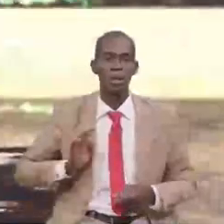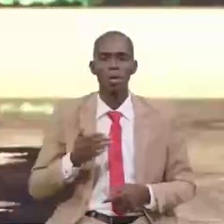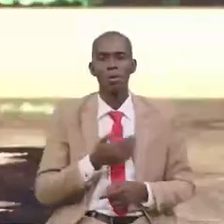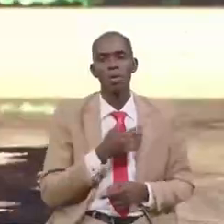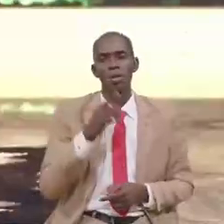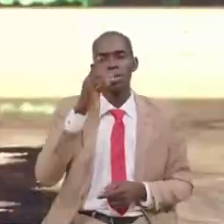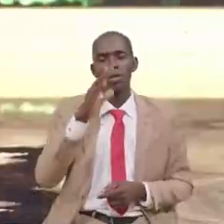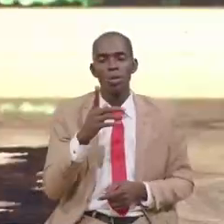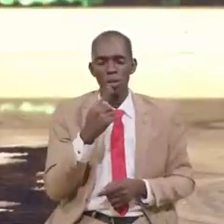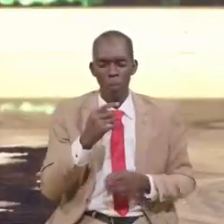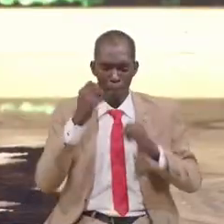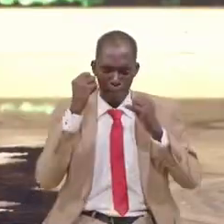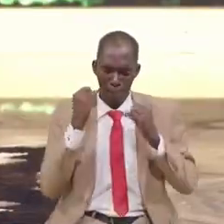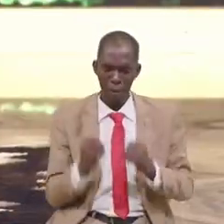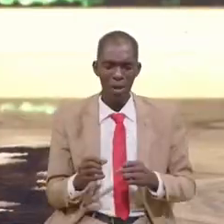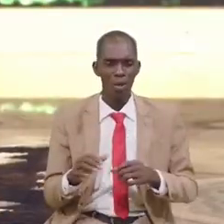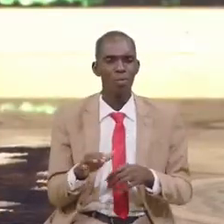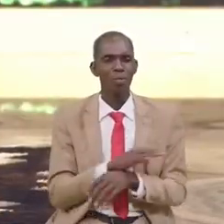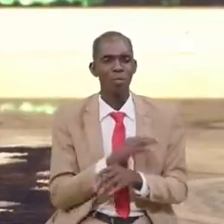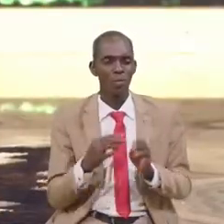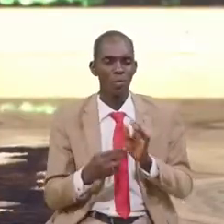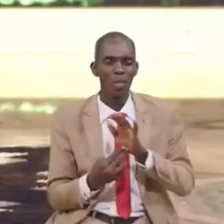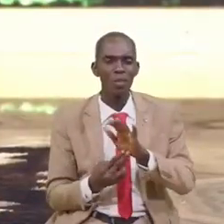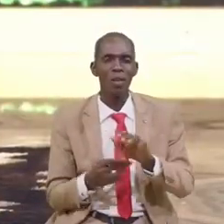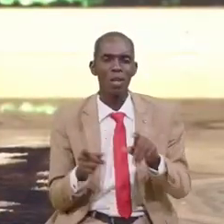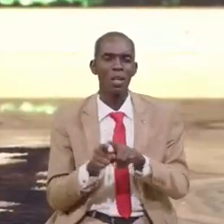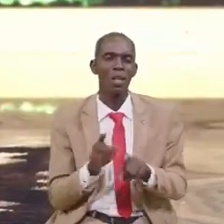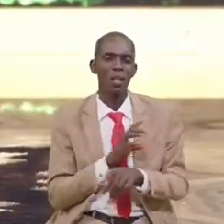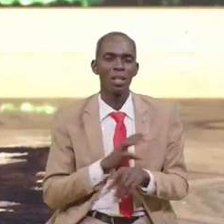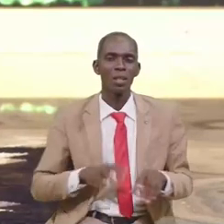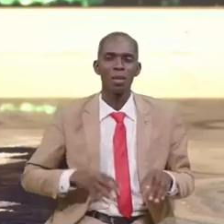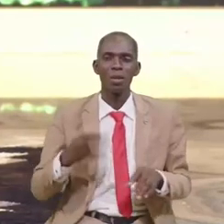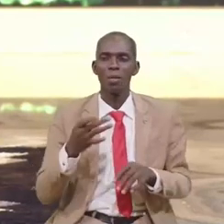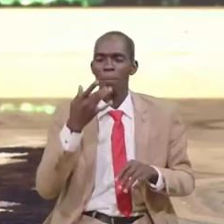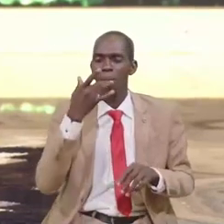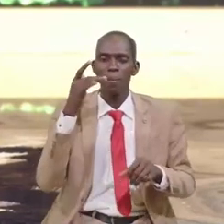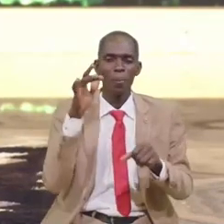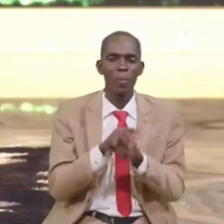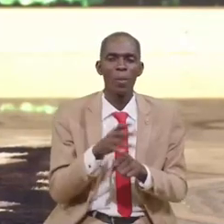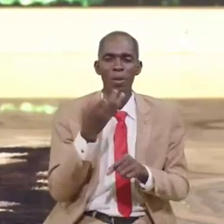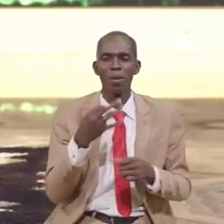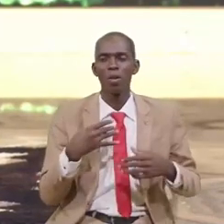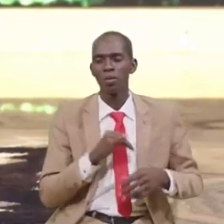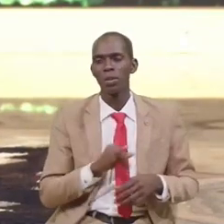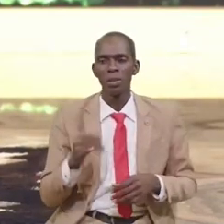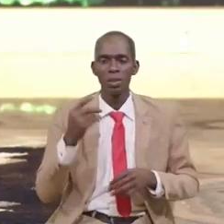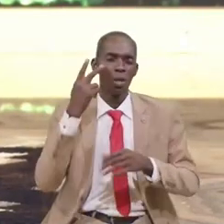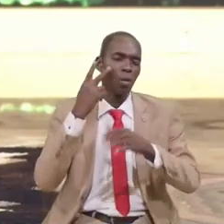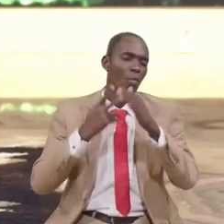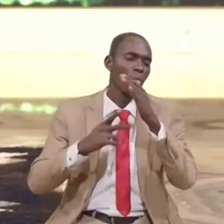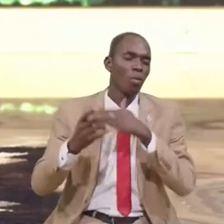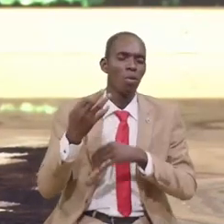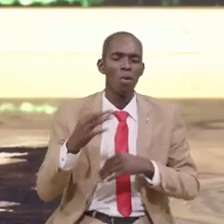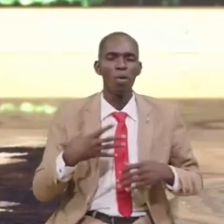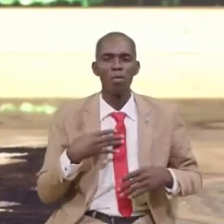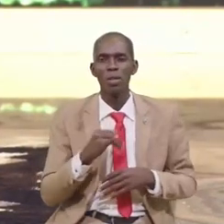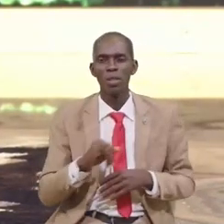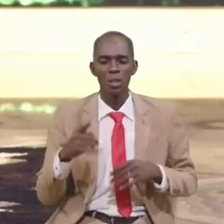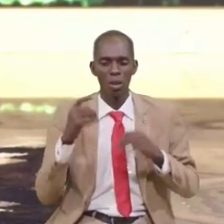puissante manifestation de Christ pour la guérison promise, la prophétie de la